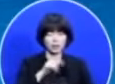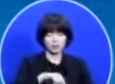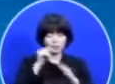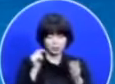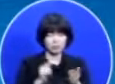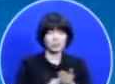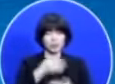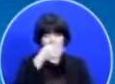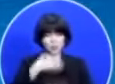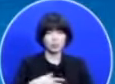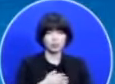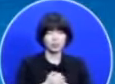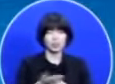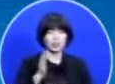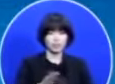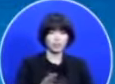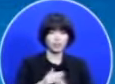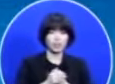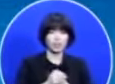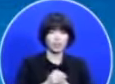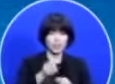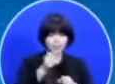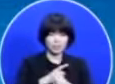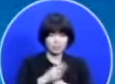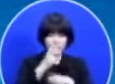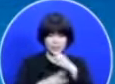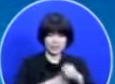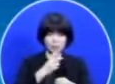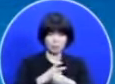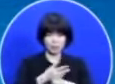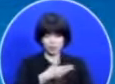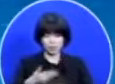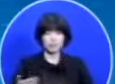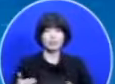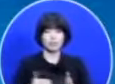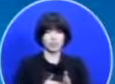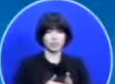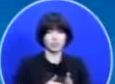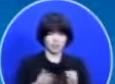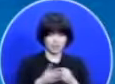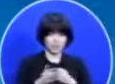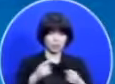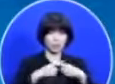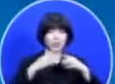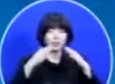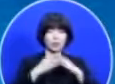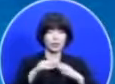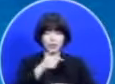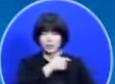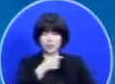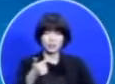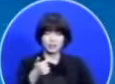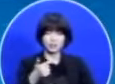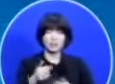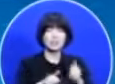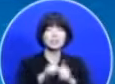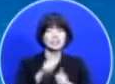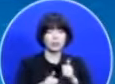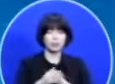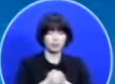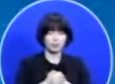됐습니다 그런데 이미 20년이 지난 일입니다 그래서 교회가 큰 풍파가 일어났던 근데 그